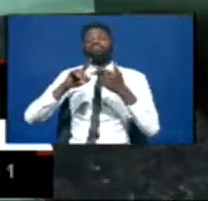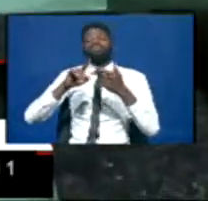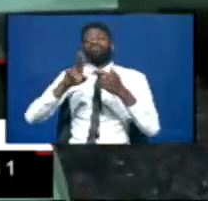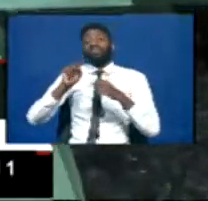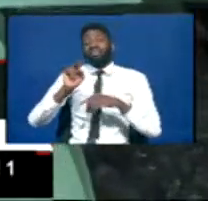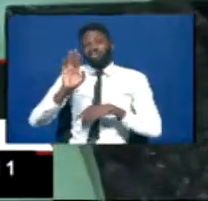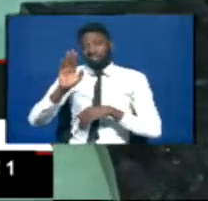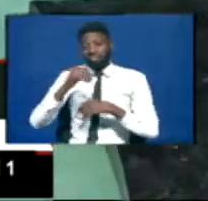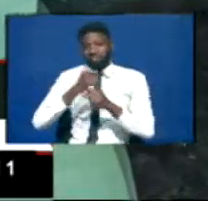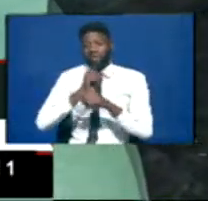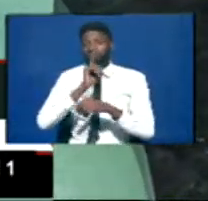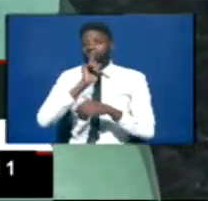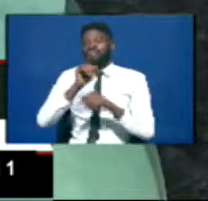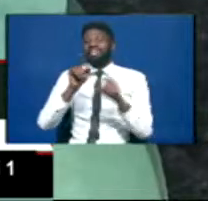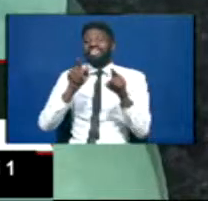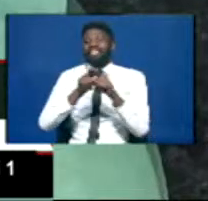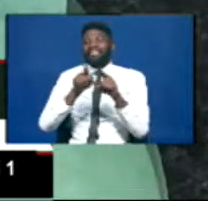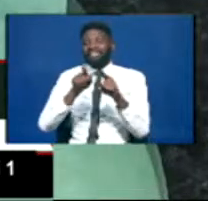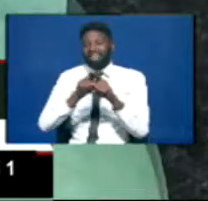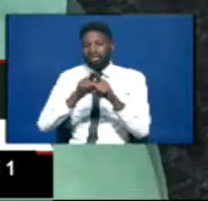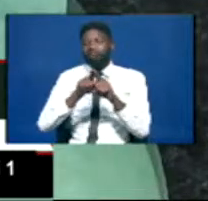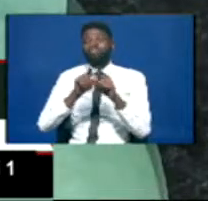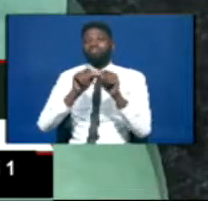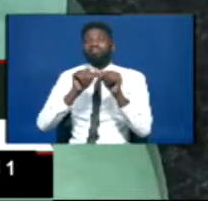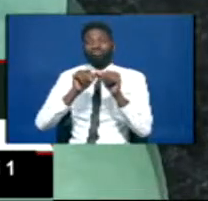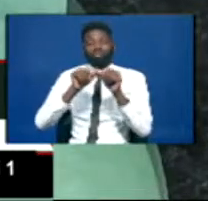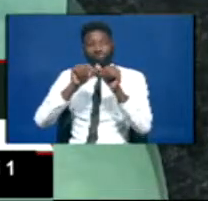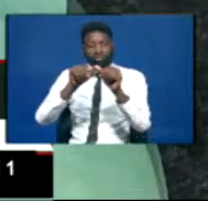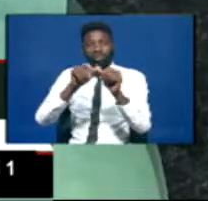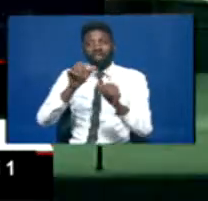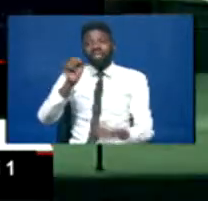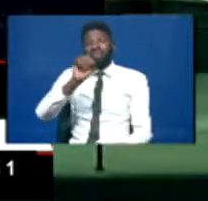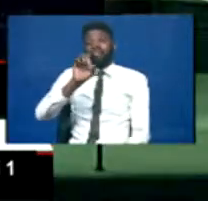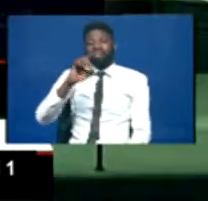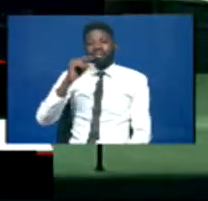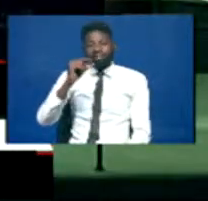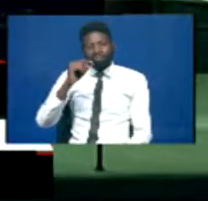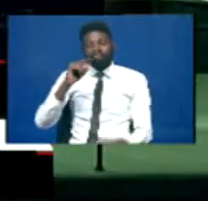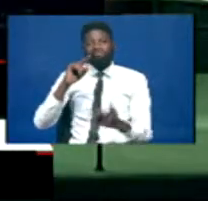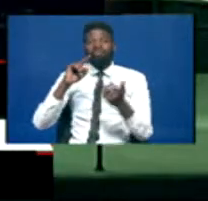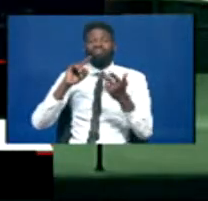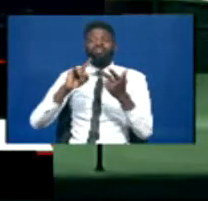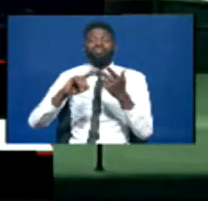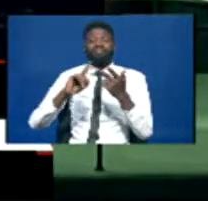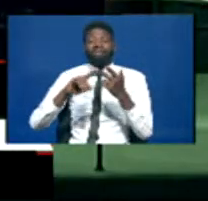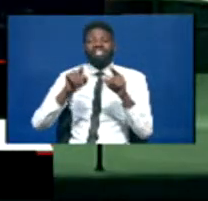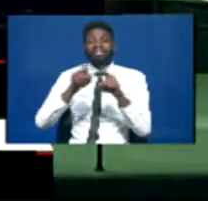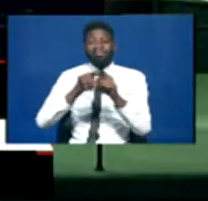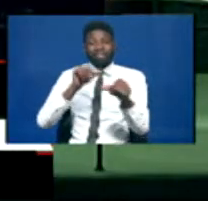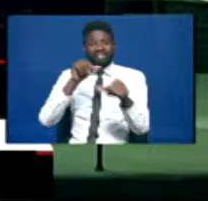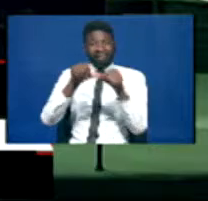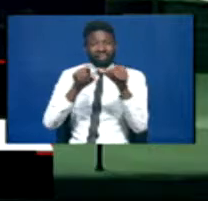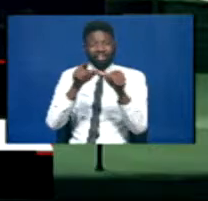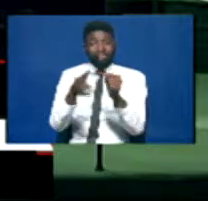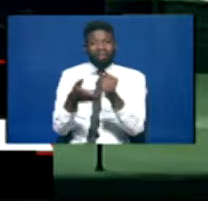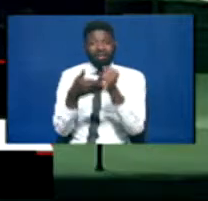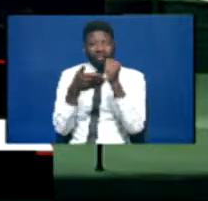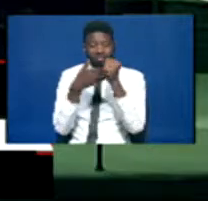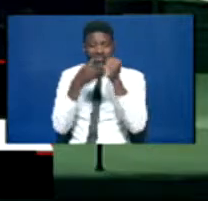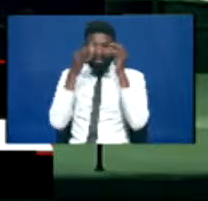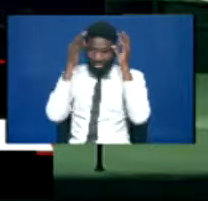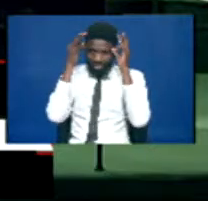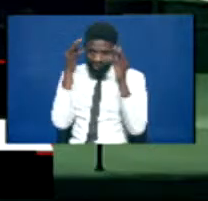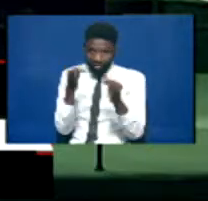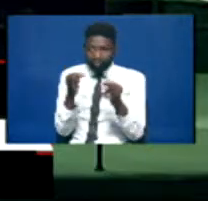ufanisi katika mabadiliko endelevu, kuleta suluhu, kuimarisha jukumu la sayansi katika kufanya maamuzi na kuimarisha